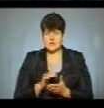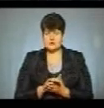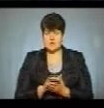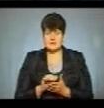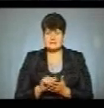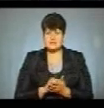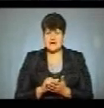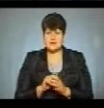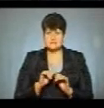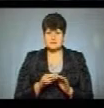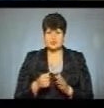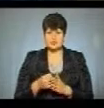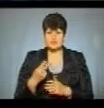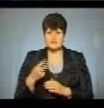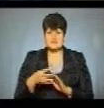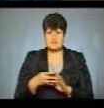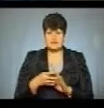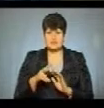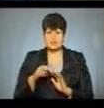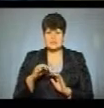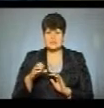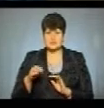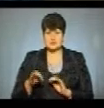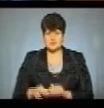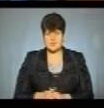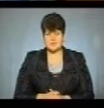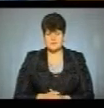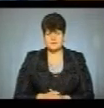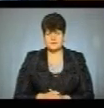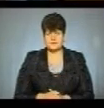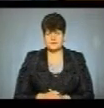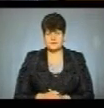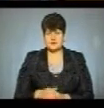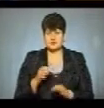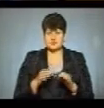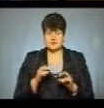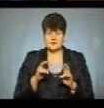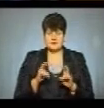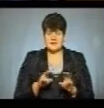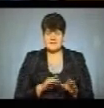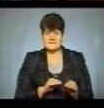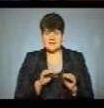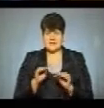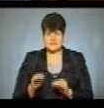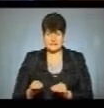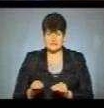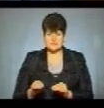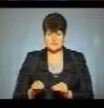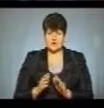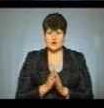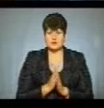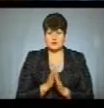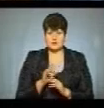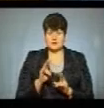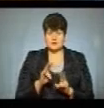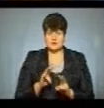з матеріалами справи до 29 листопада. Судове засідання відкладається і клопотання буде